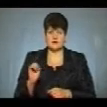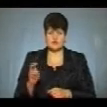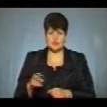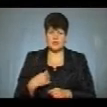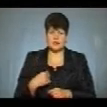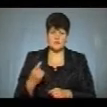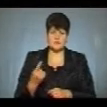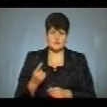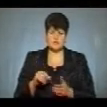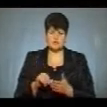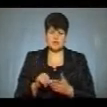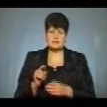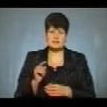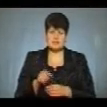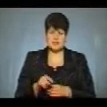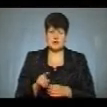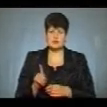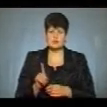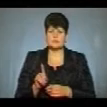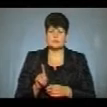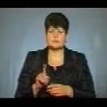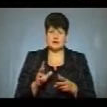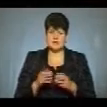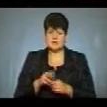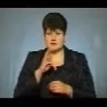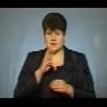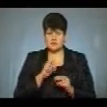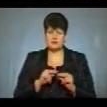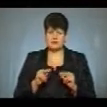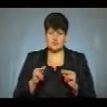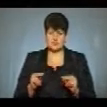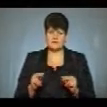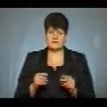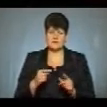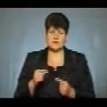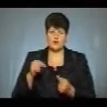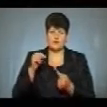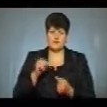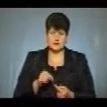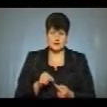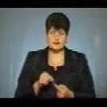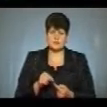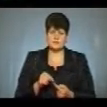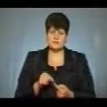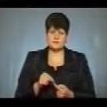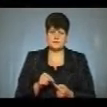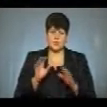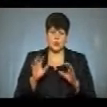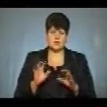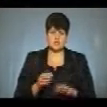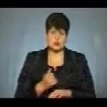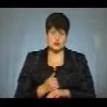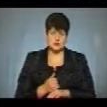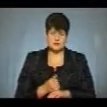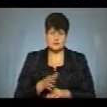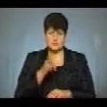перше за те, щоб нарешті зарплата вчителів відповідала закону і Конституції. Під час його